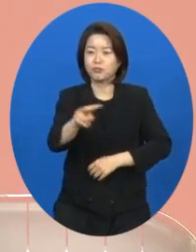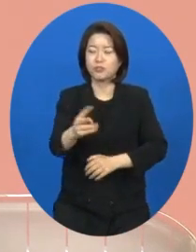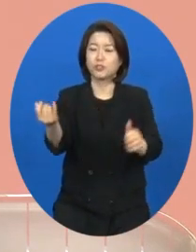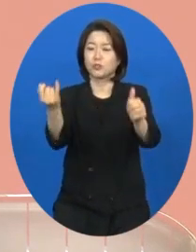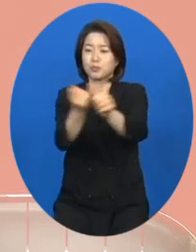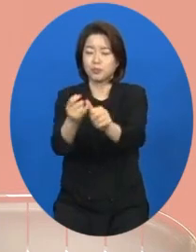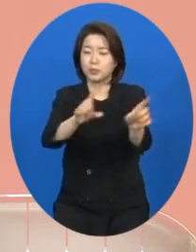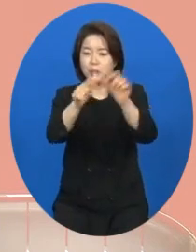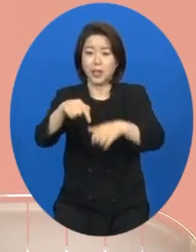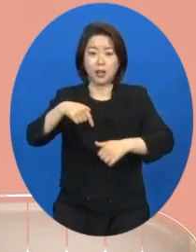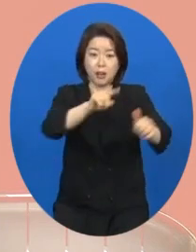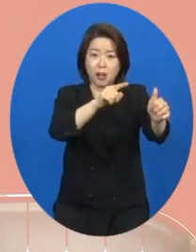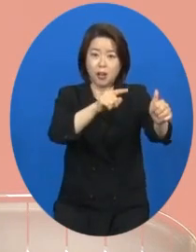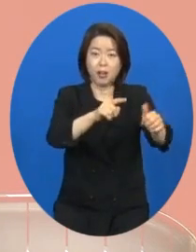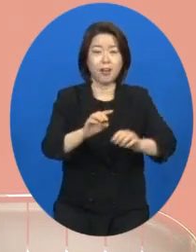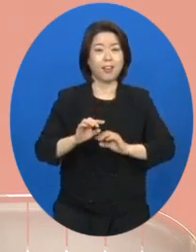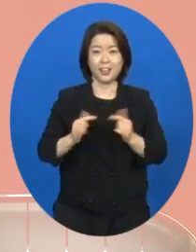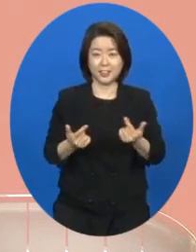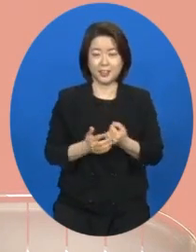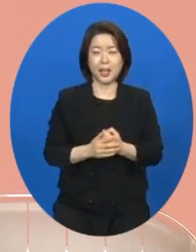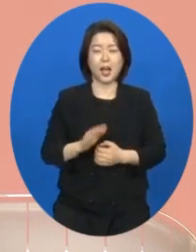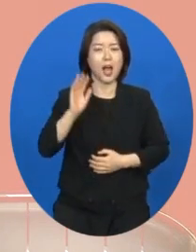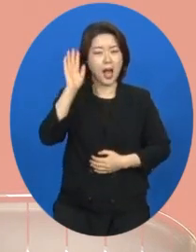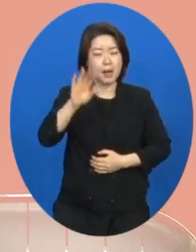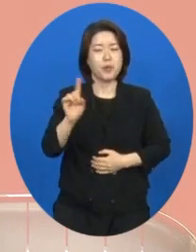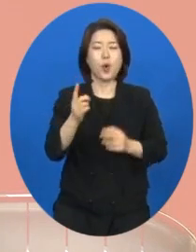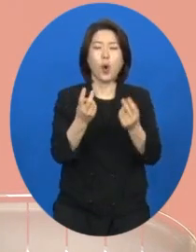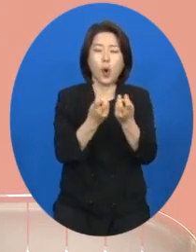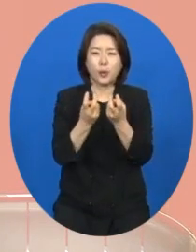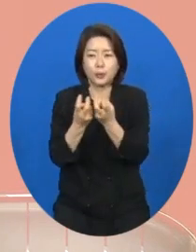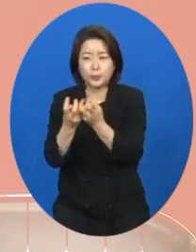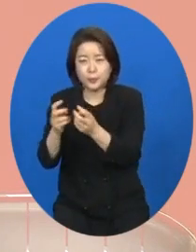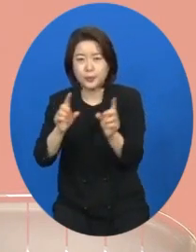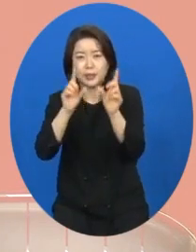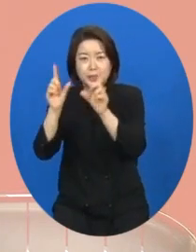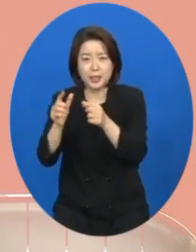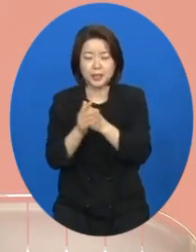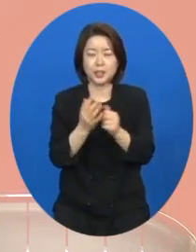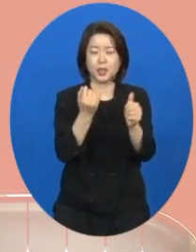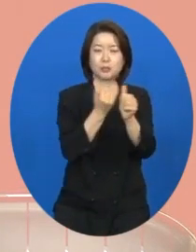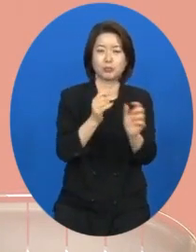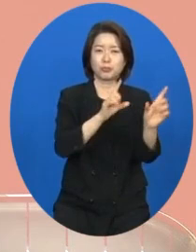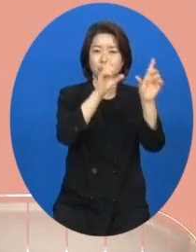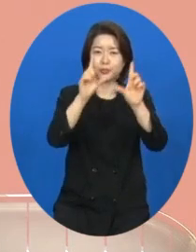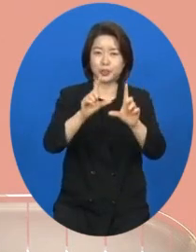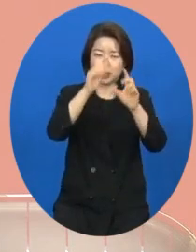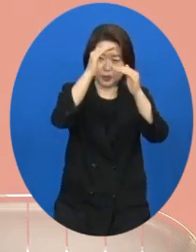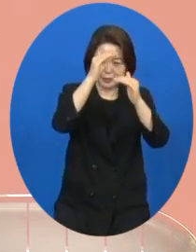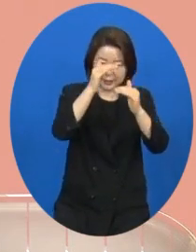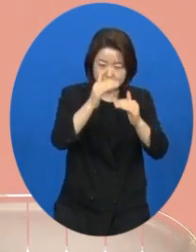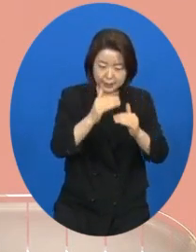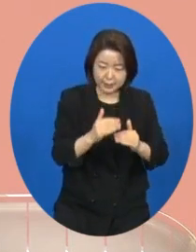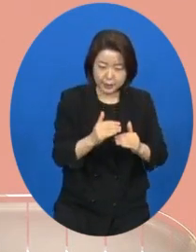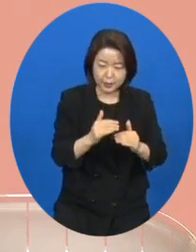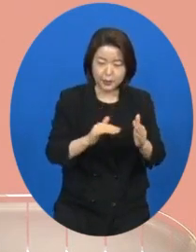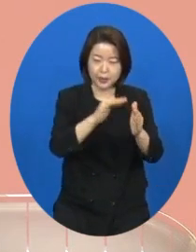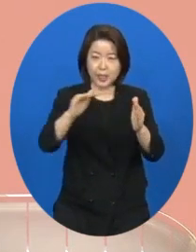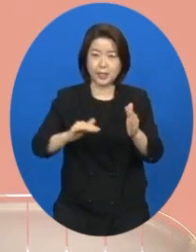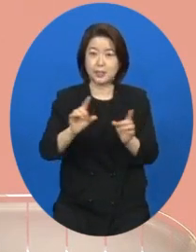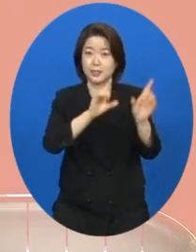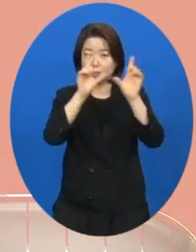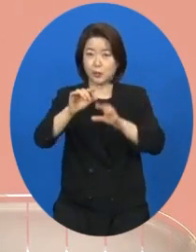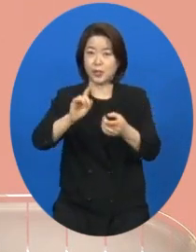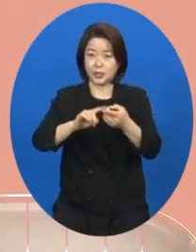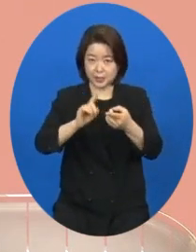아니고 어떻게 살으라 하고 부부 생활에 대해서, 가정 생활에 대해서